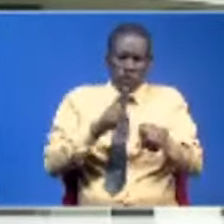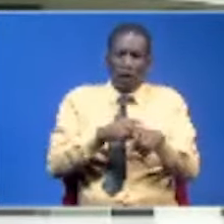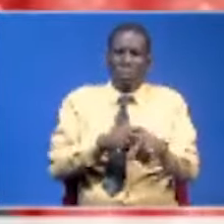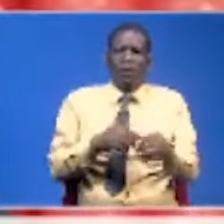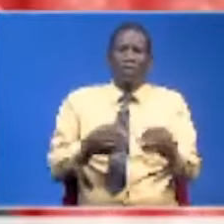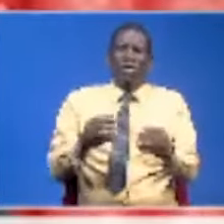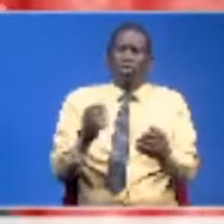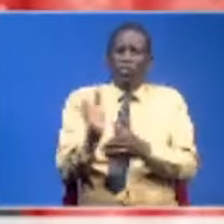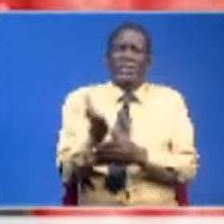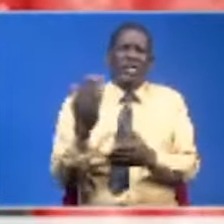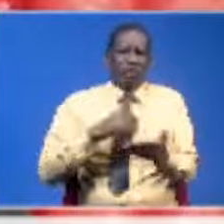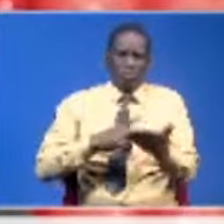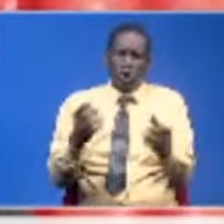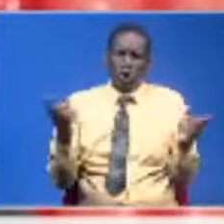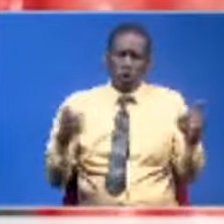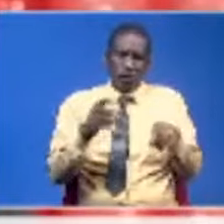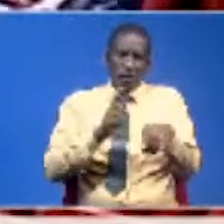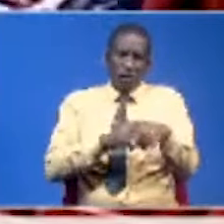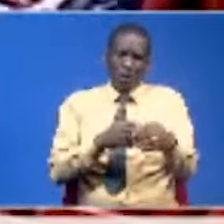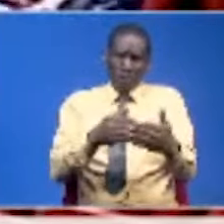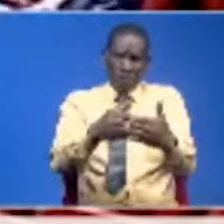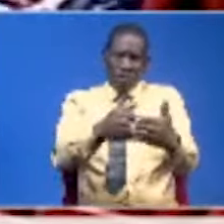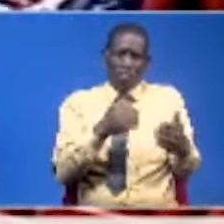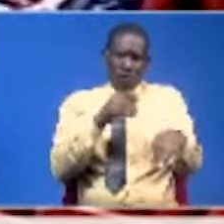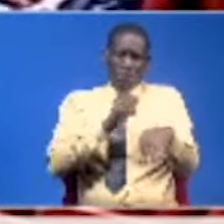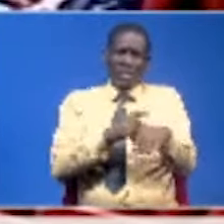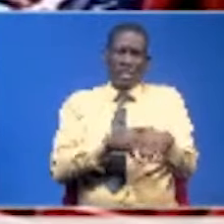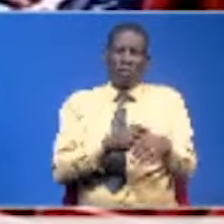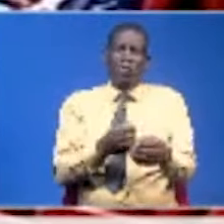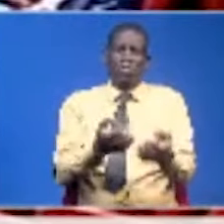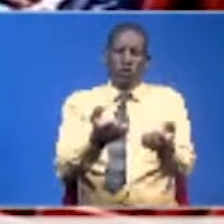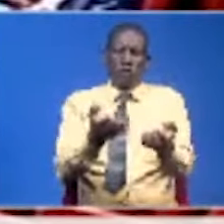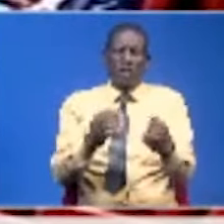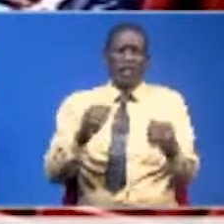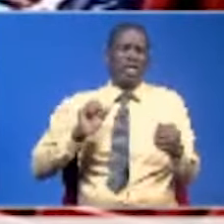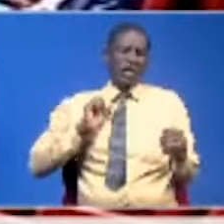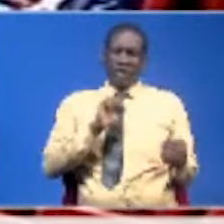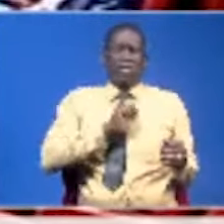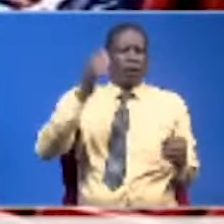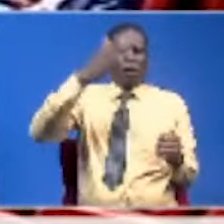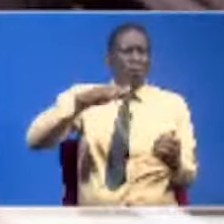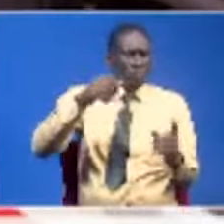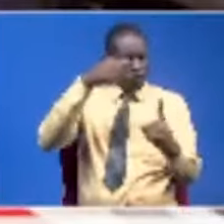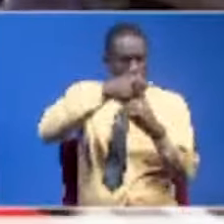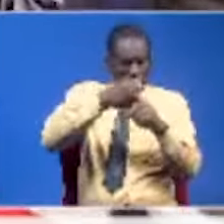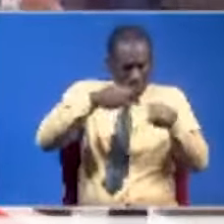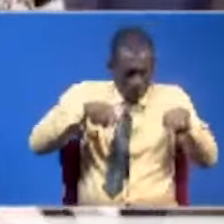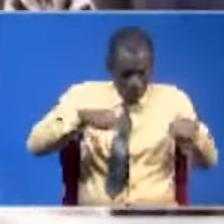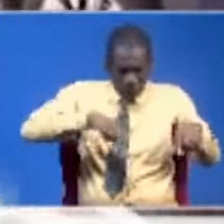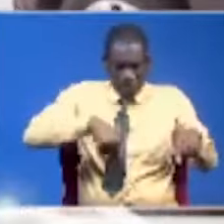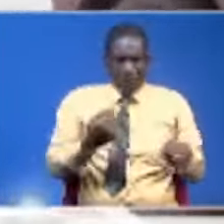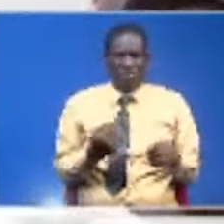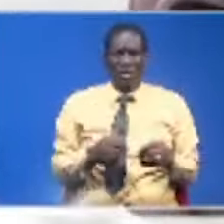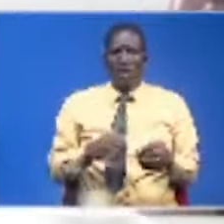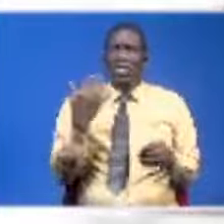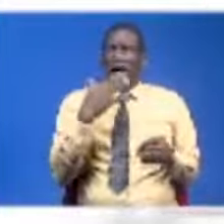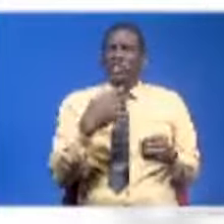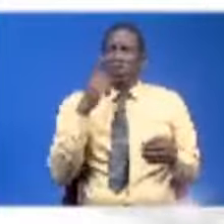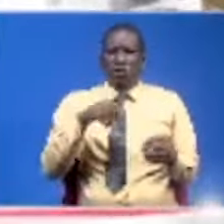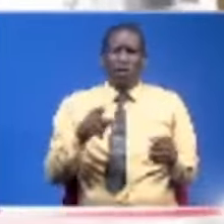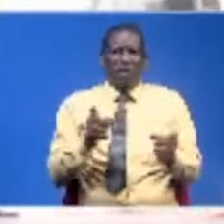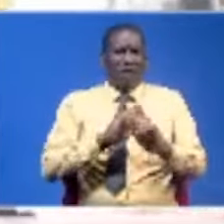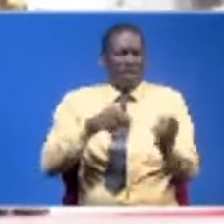jana, dakika chache tu kabla ya wakati aliyohitajika seneti kujitetea binafsi. Gachagua anajuta kutoandikiana